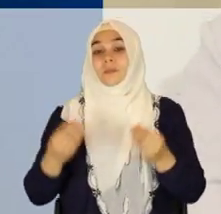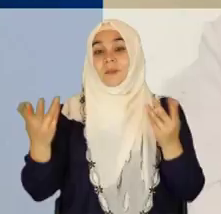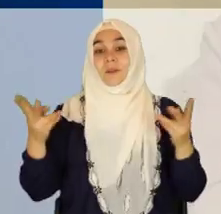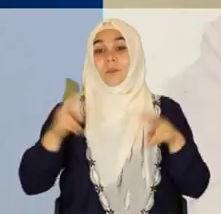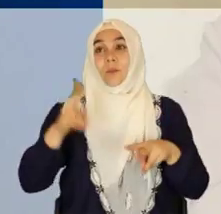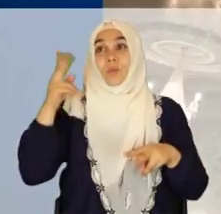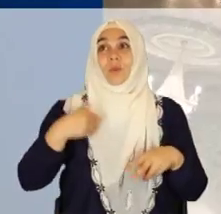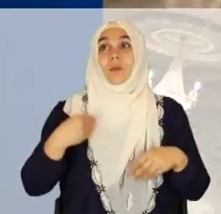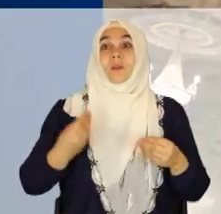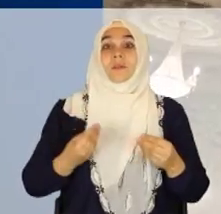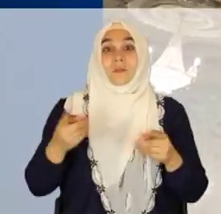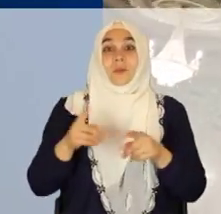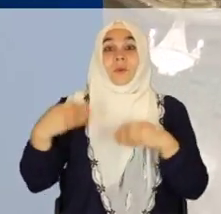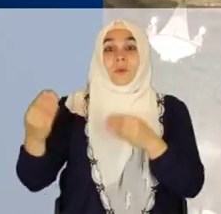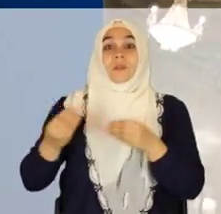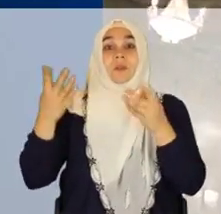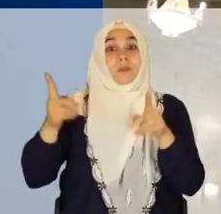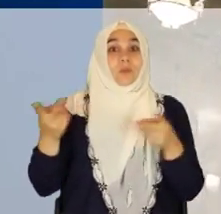deydi.